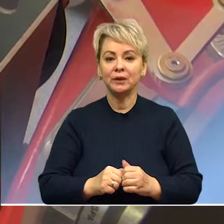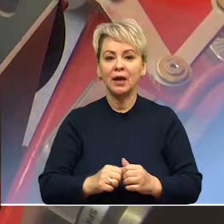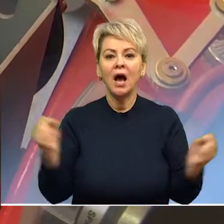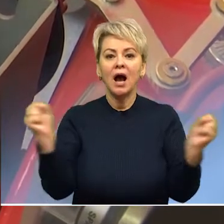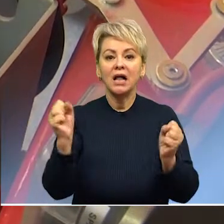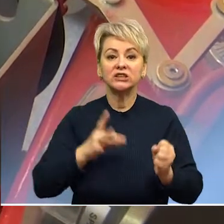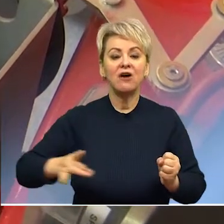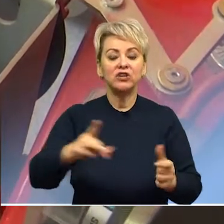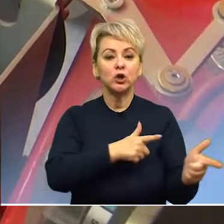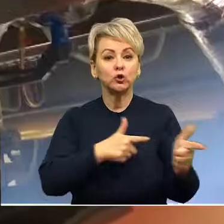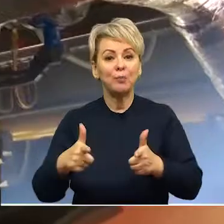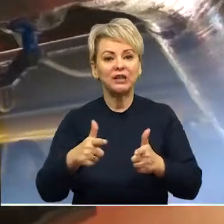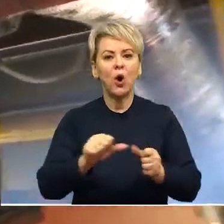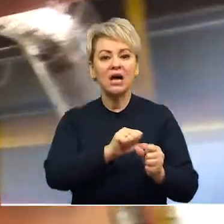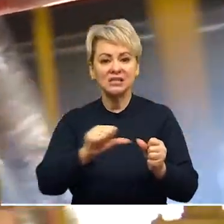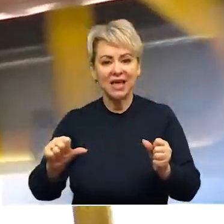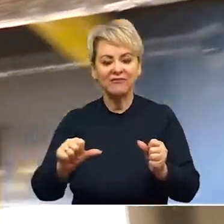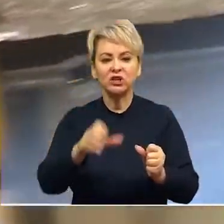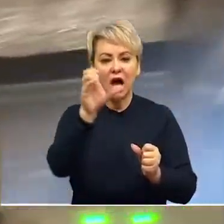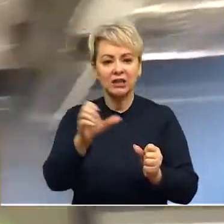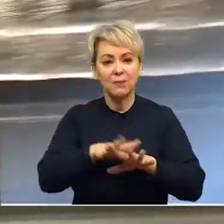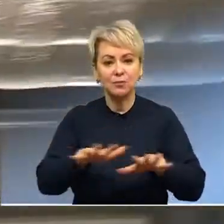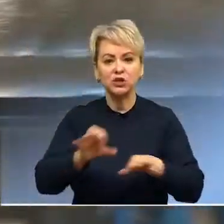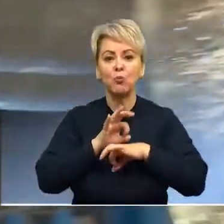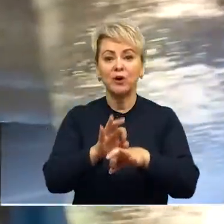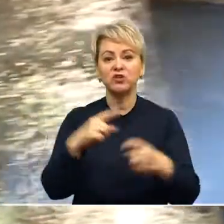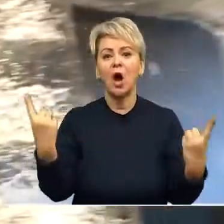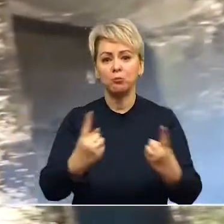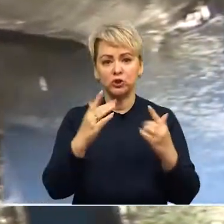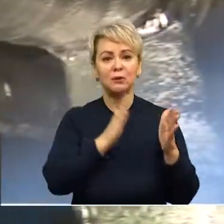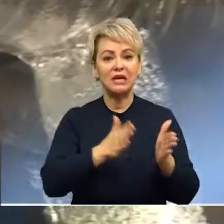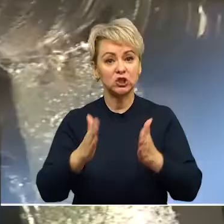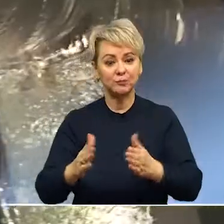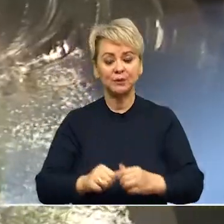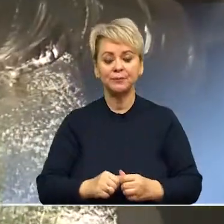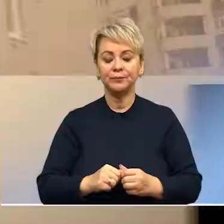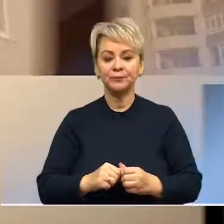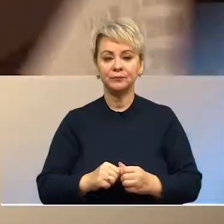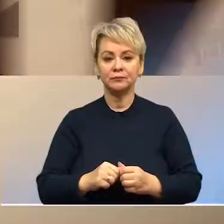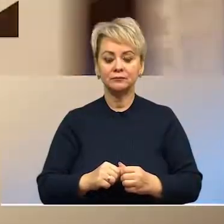К холодам регион подготовился основательно. Отопительный сезон проходит в штатном режиме.